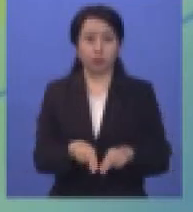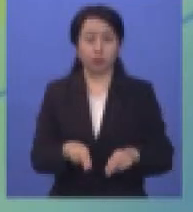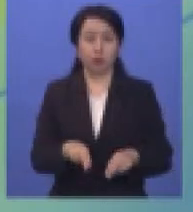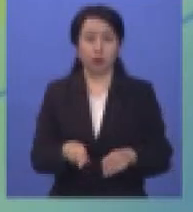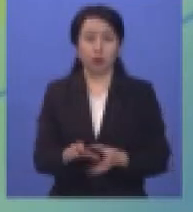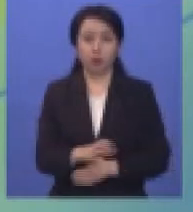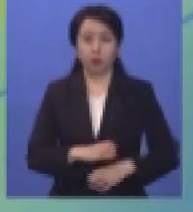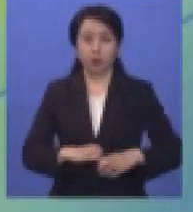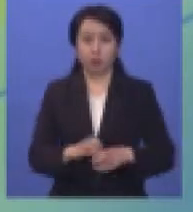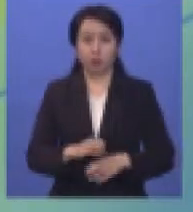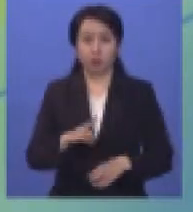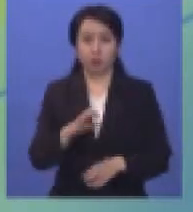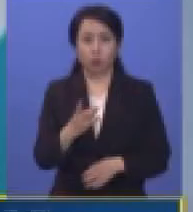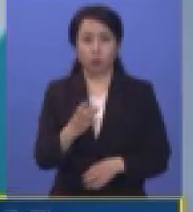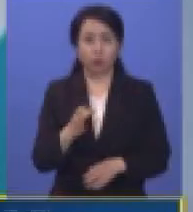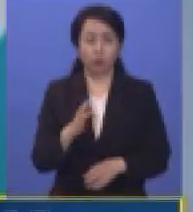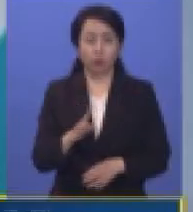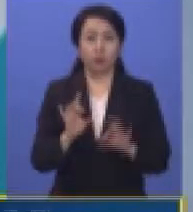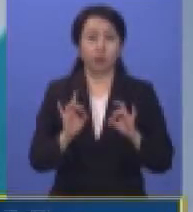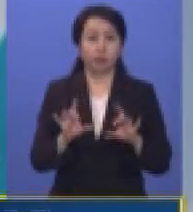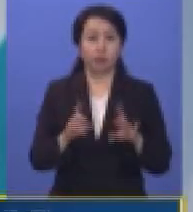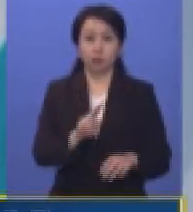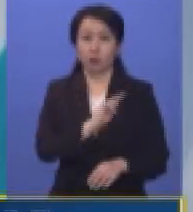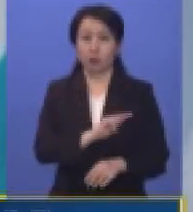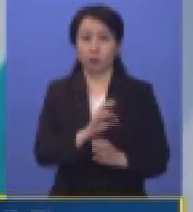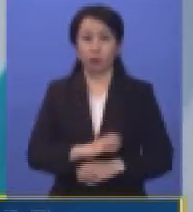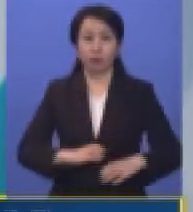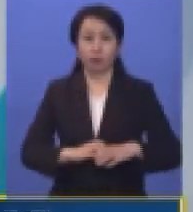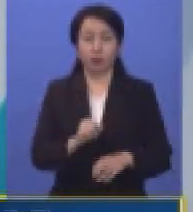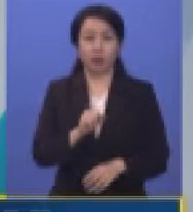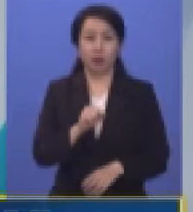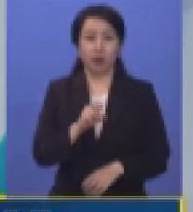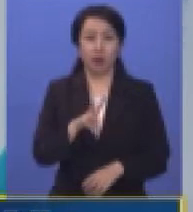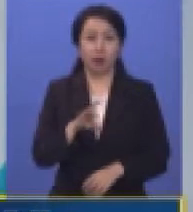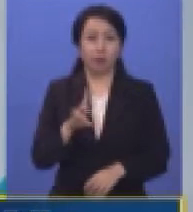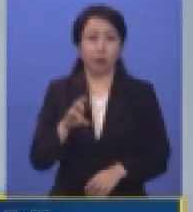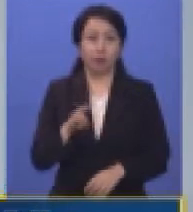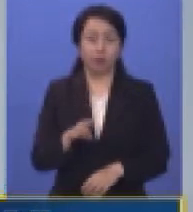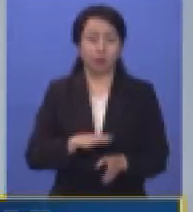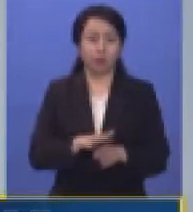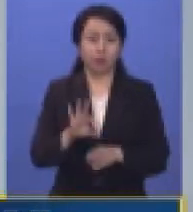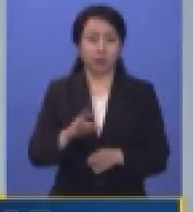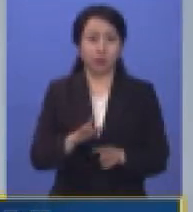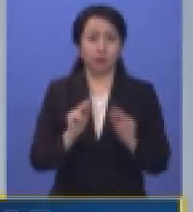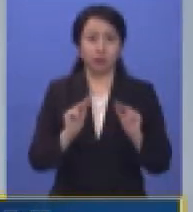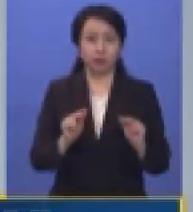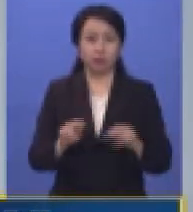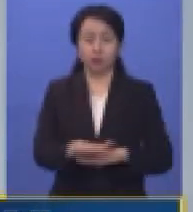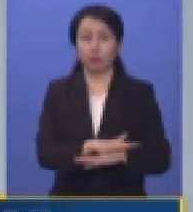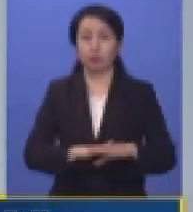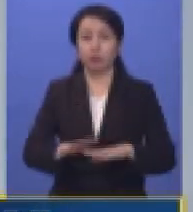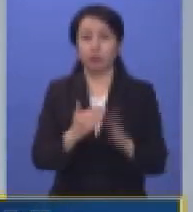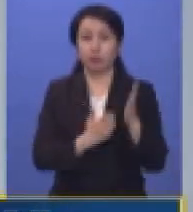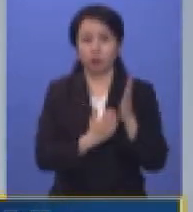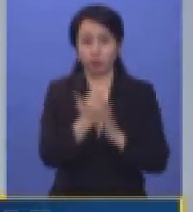числе о создании Общественной палаты. Ерлан Кошанов рассказал о работе партии «Аманат» по обеспечению социальной справедливости